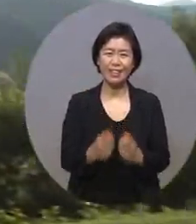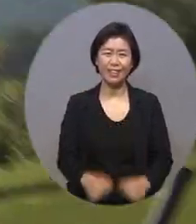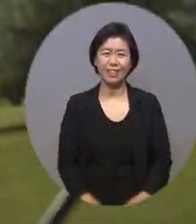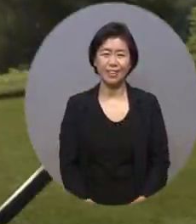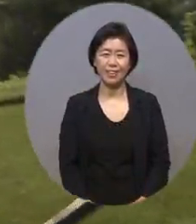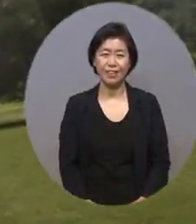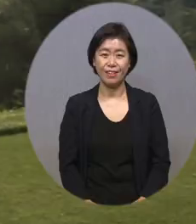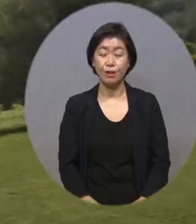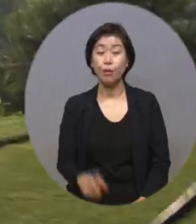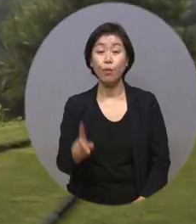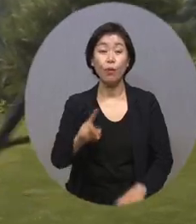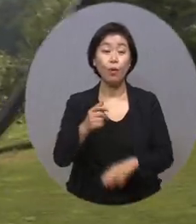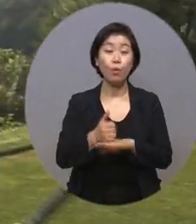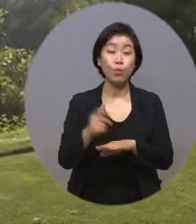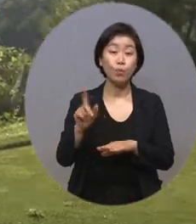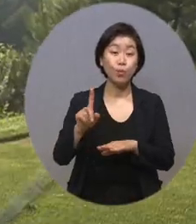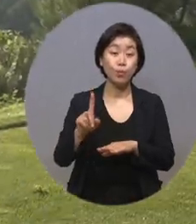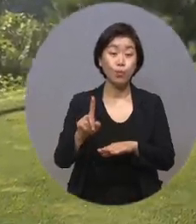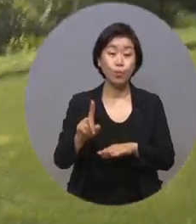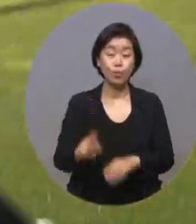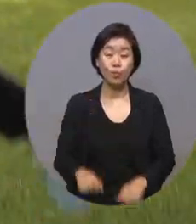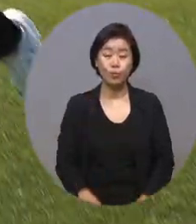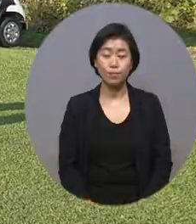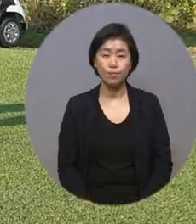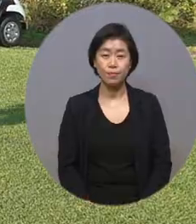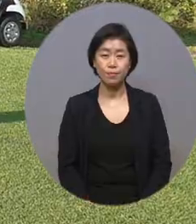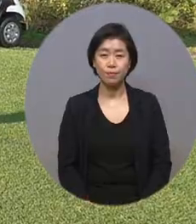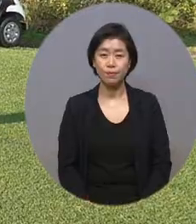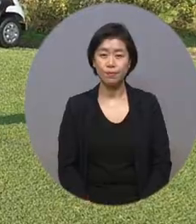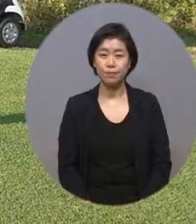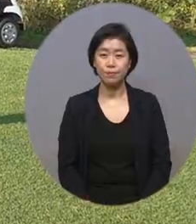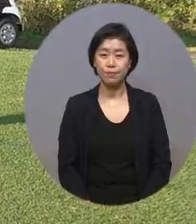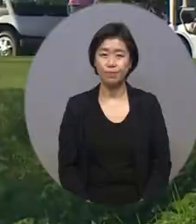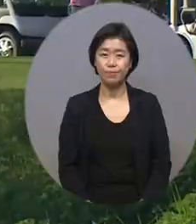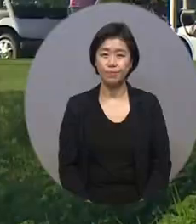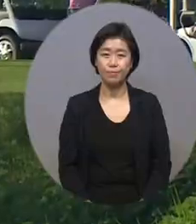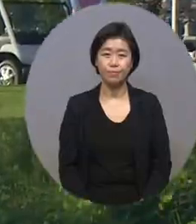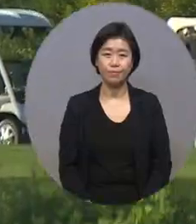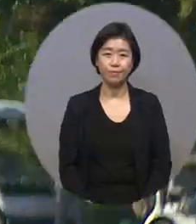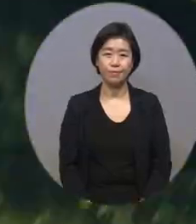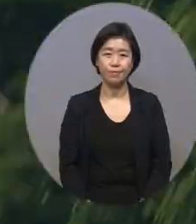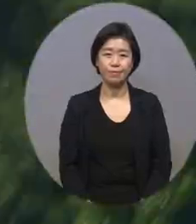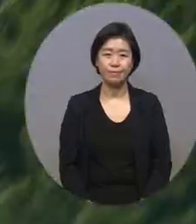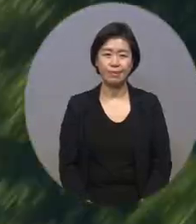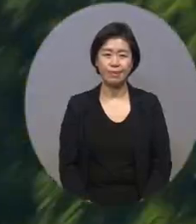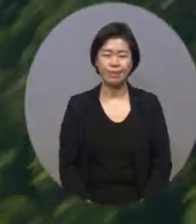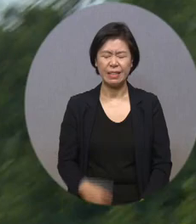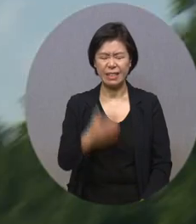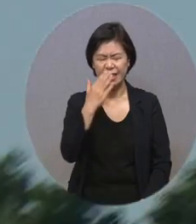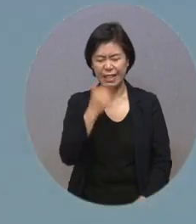어, 나왔나? 어? 뭐 튀어나온 것 같은데? 에이, 나이스. 에이, 나이스.